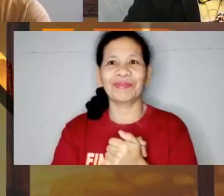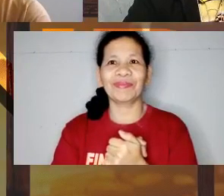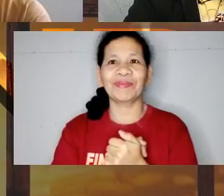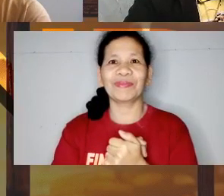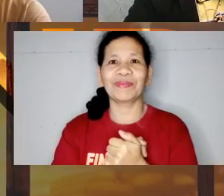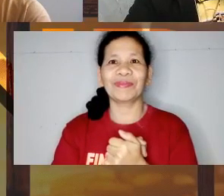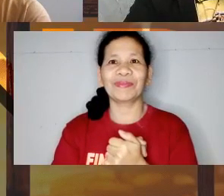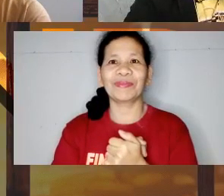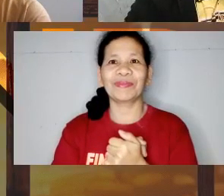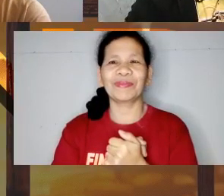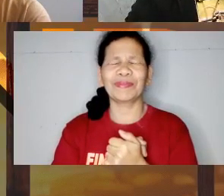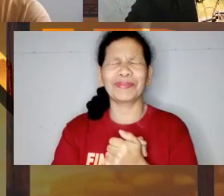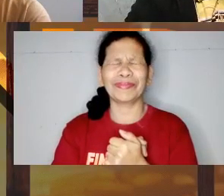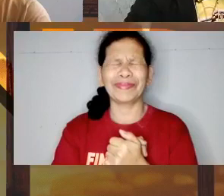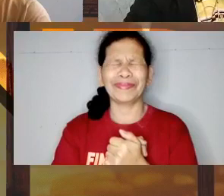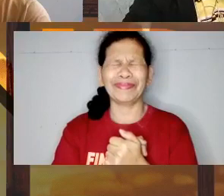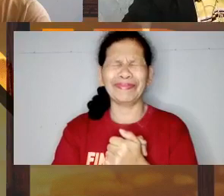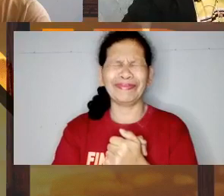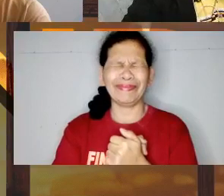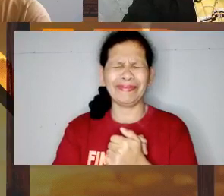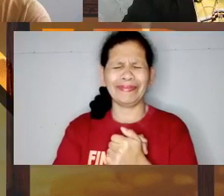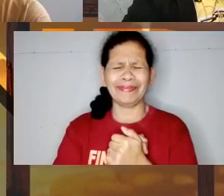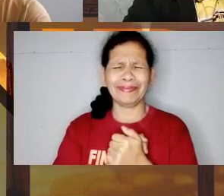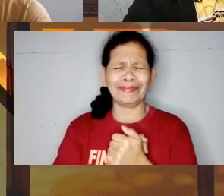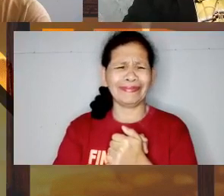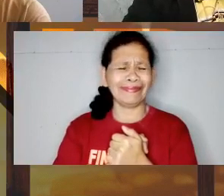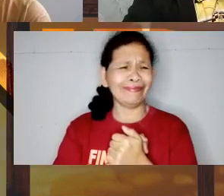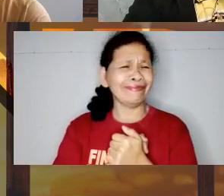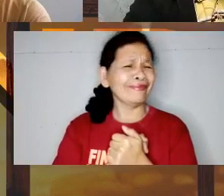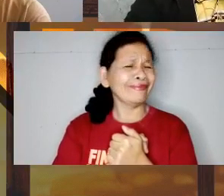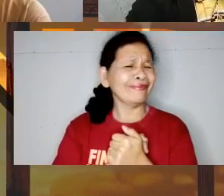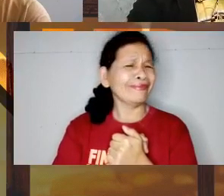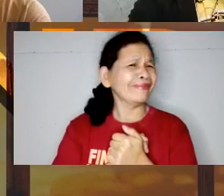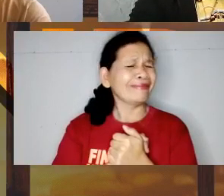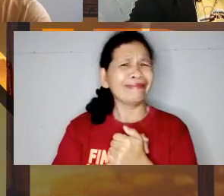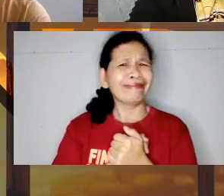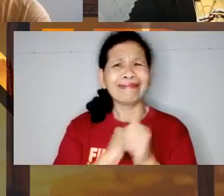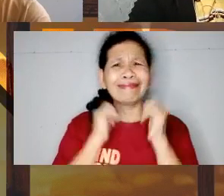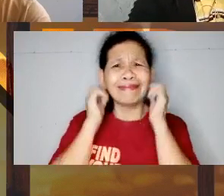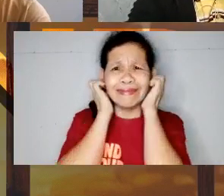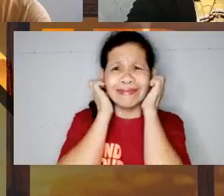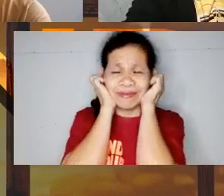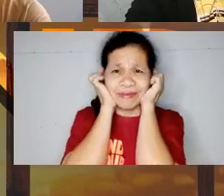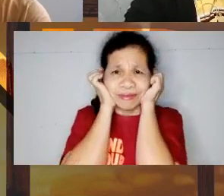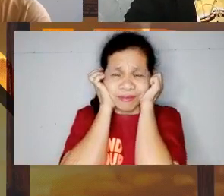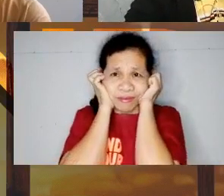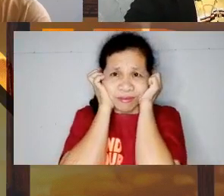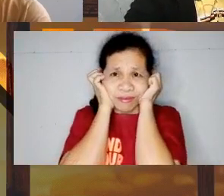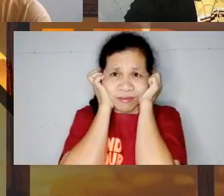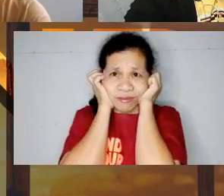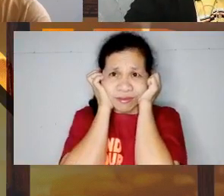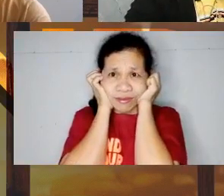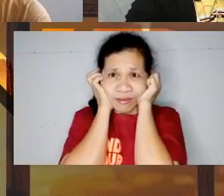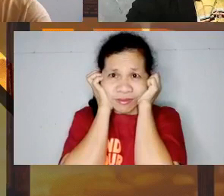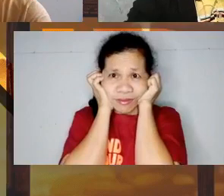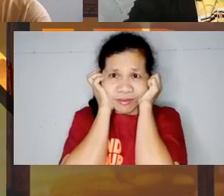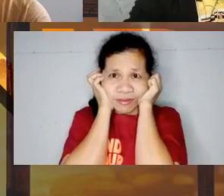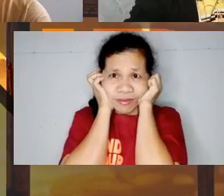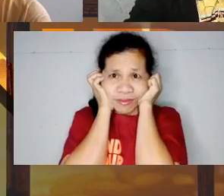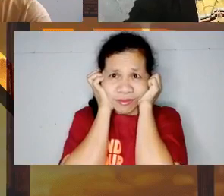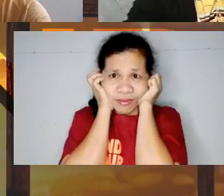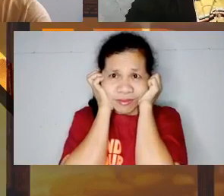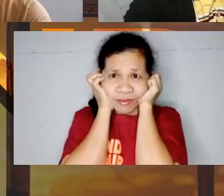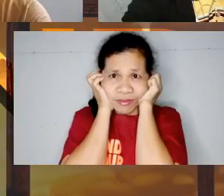Okay, thank you so much, sir, sa iyong pag-unlock po sa panyaya ng love. At salamat sa ating mga